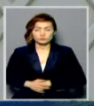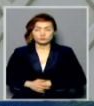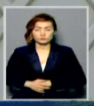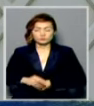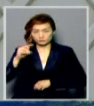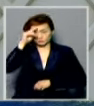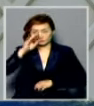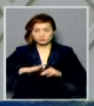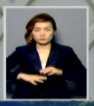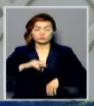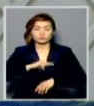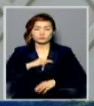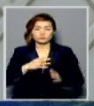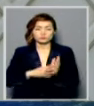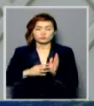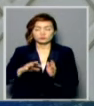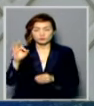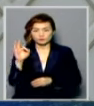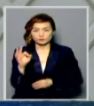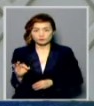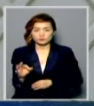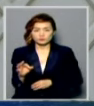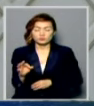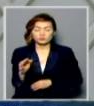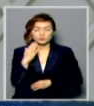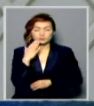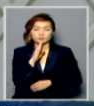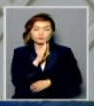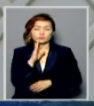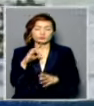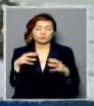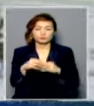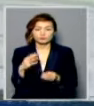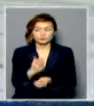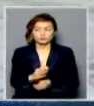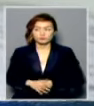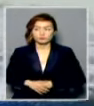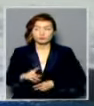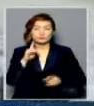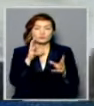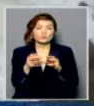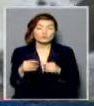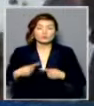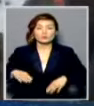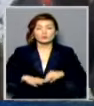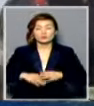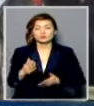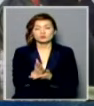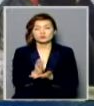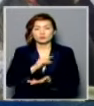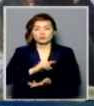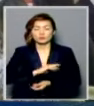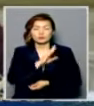білім беру саласы қызметкерлерінің 90%-ға жуығын әйел адамдар құрайды. Жиын соңында түрлі салада қызмет етіп